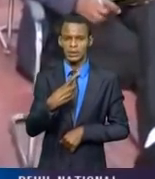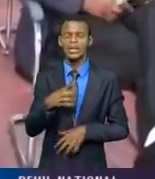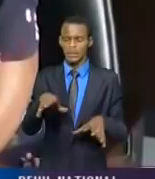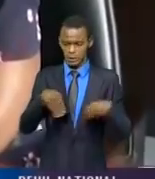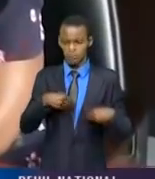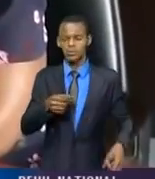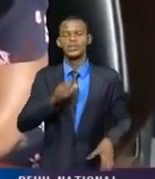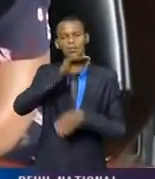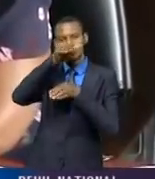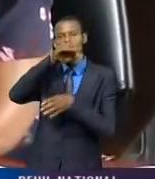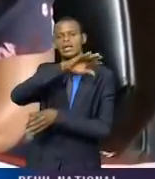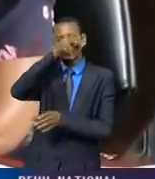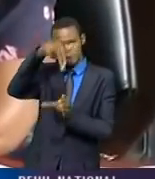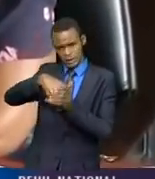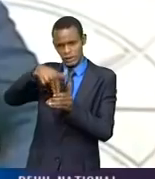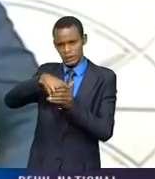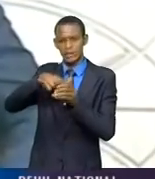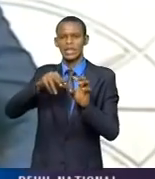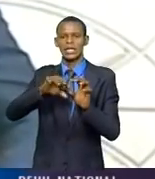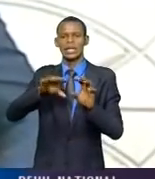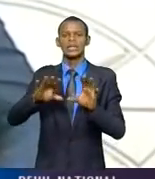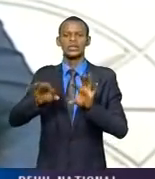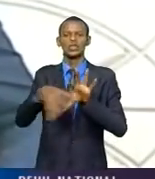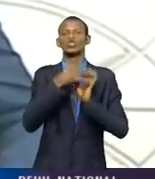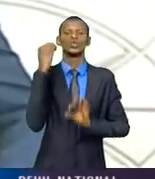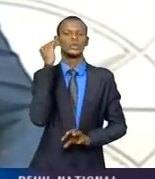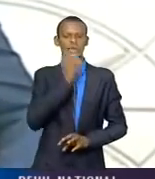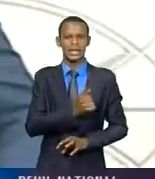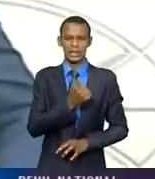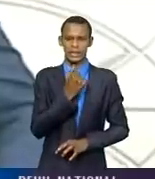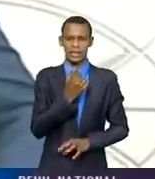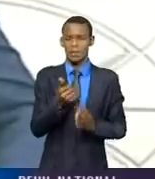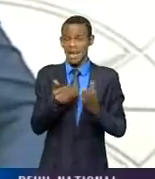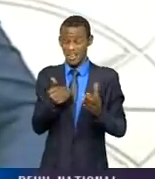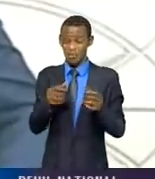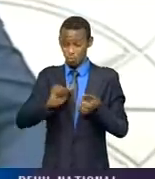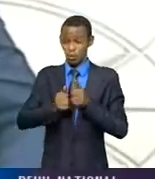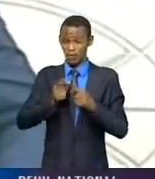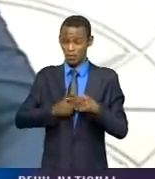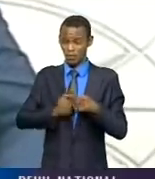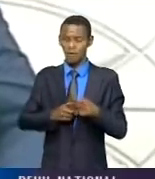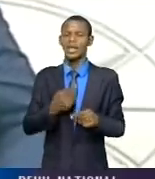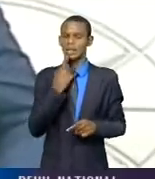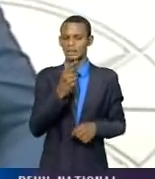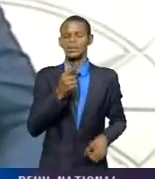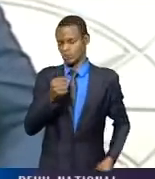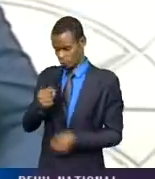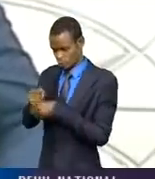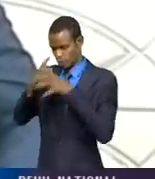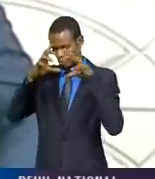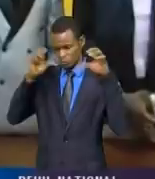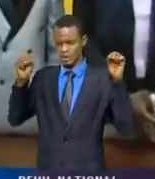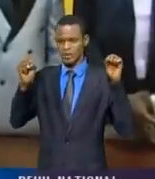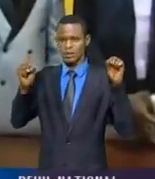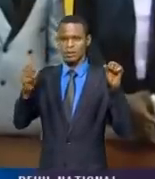qu'ils avaient résolu de le faire bien avant suivant le mot d'ordre du chef de l'état pour une gestion mettant en avant plan le bien-être du peuple lola